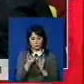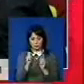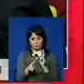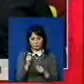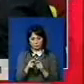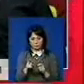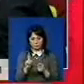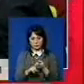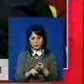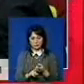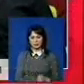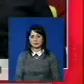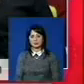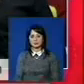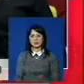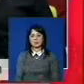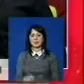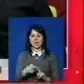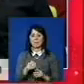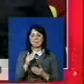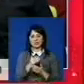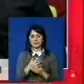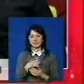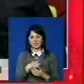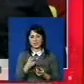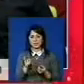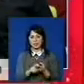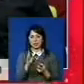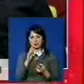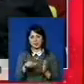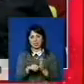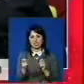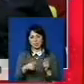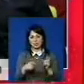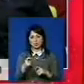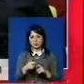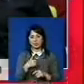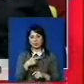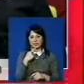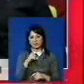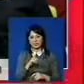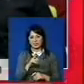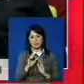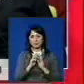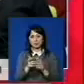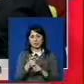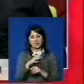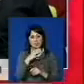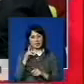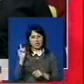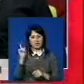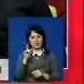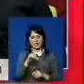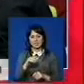იქნება დამოკიდებული. ამ ეტაპზე ძირითადად დამოკიდებული იქნება შემოწირულობებზე. მე მინდა ვთქვა, რომ მსოფლიოში ძალიან ბევრგან,